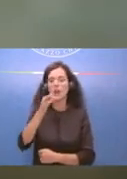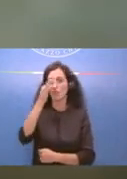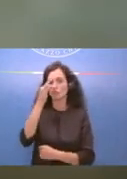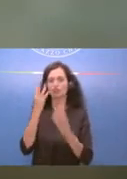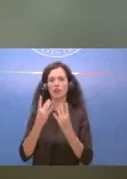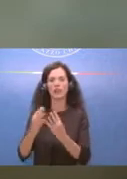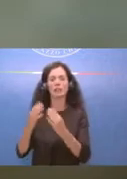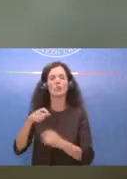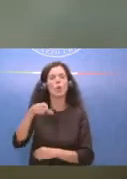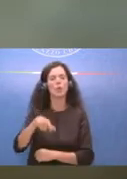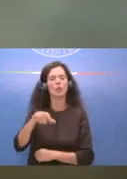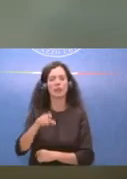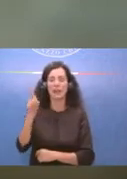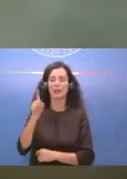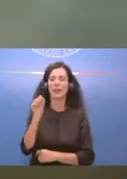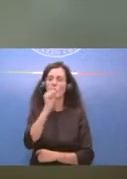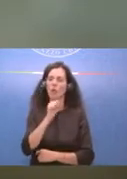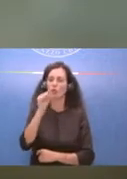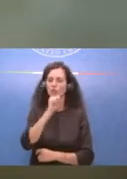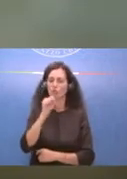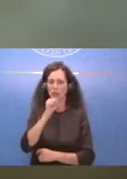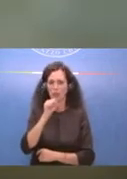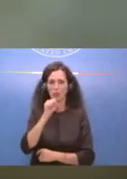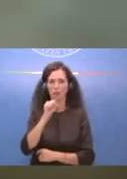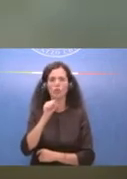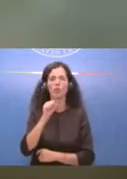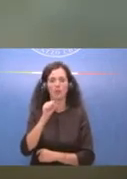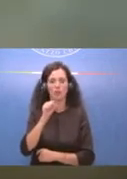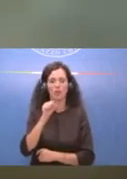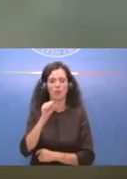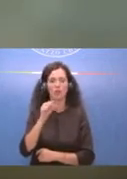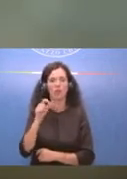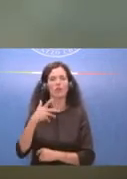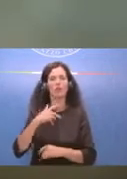multimedia sprone directcu transmission